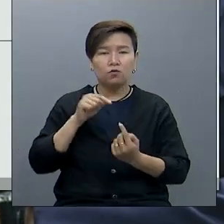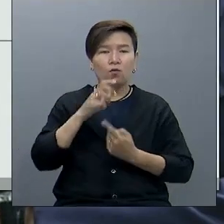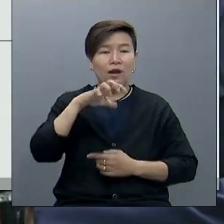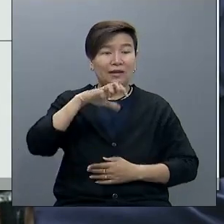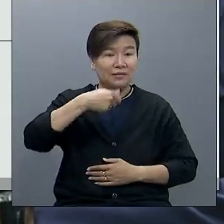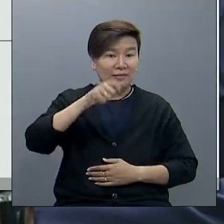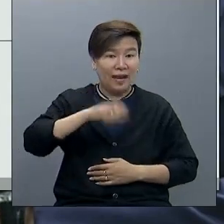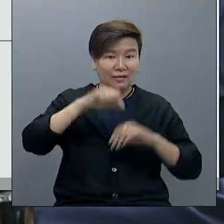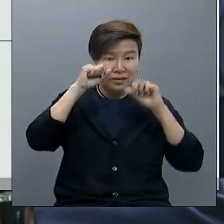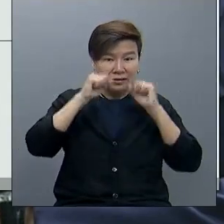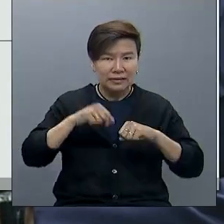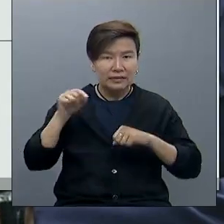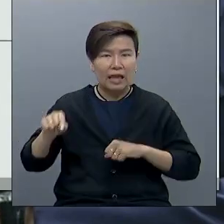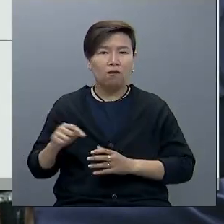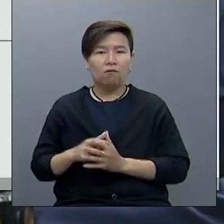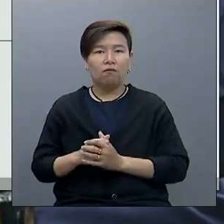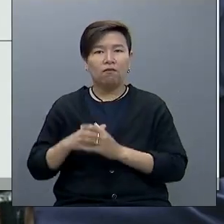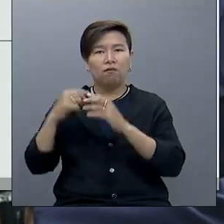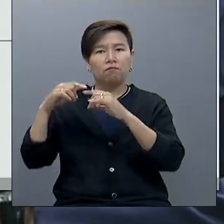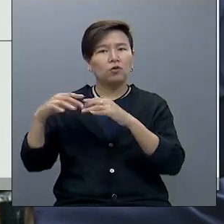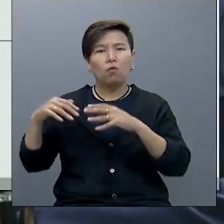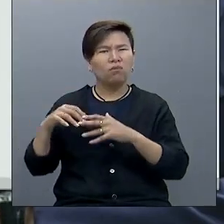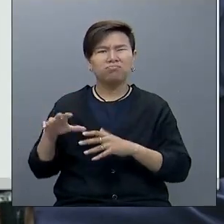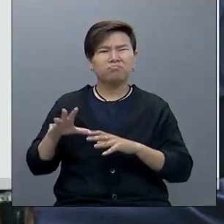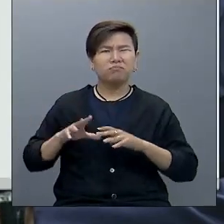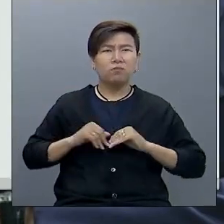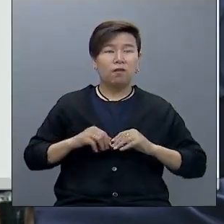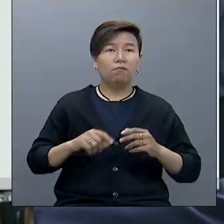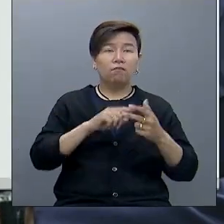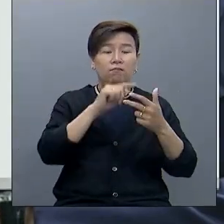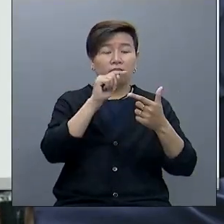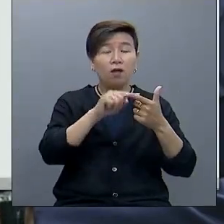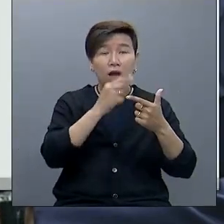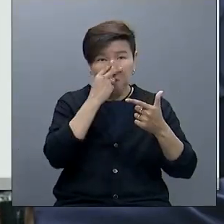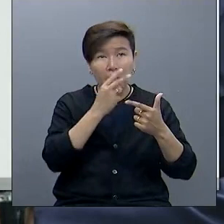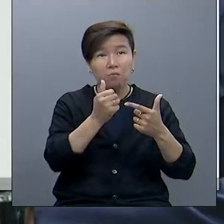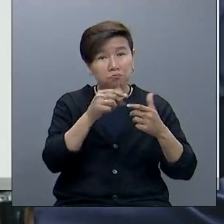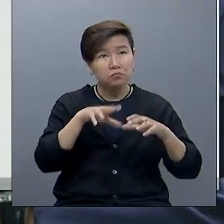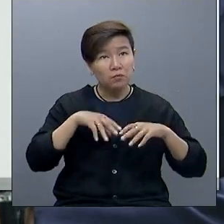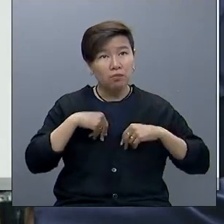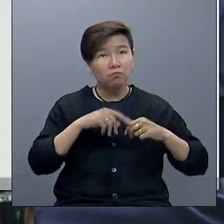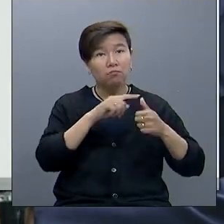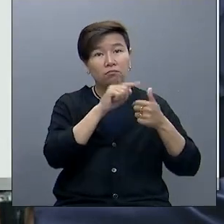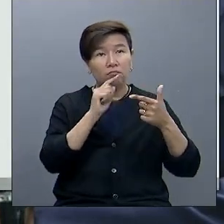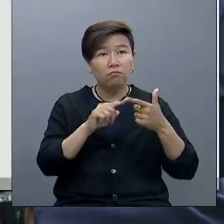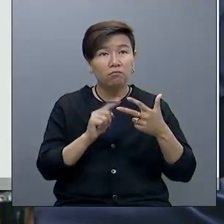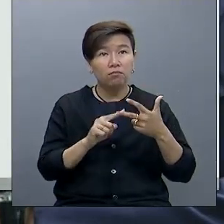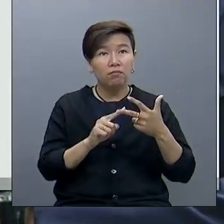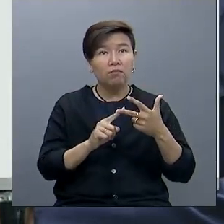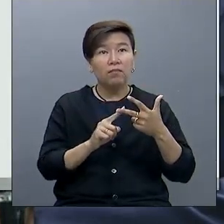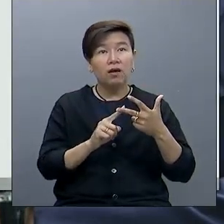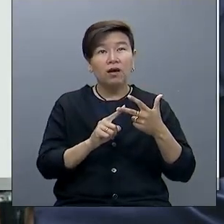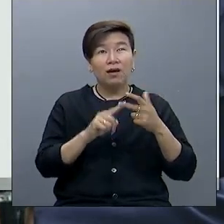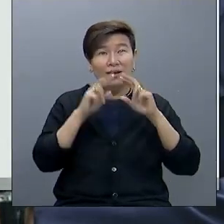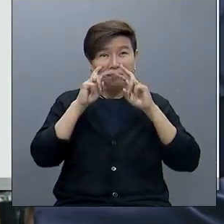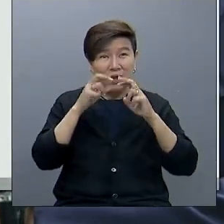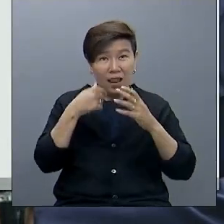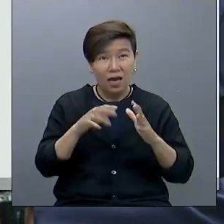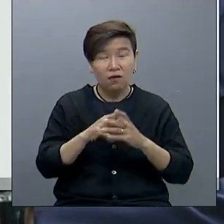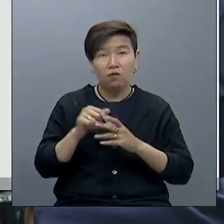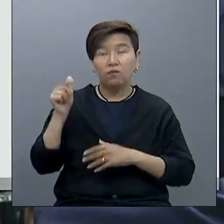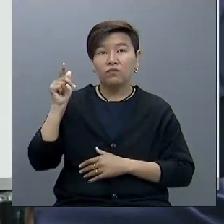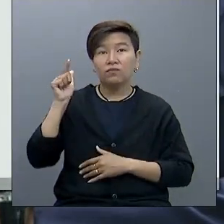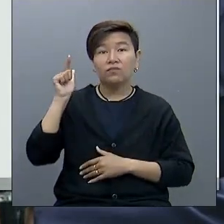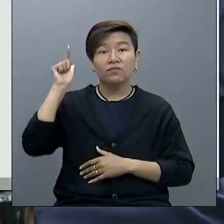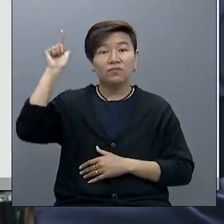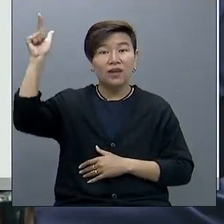ร้อยละ 19.47 แสดงความเห็นด้วยมากนอกจากนี้ผลสำรวจร้อยละ 50.38 เชื่อว่าหลังพักโทษนายทักษิณ